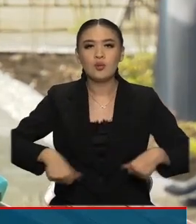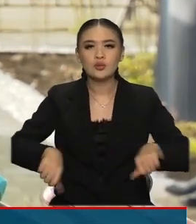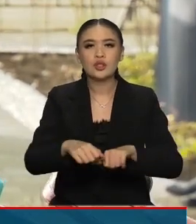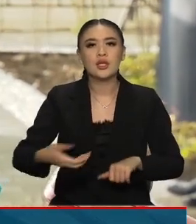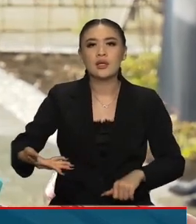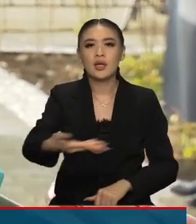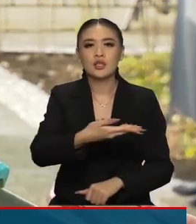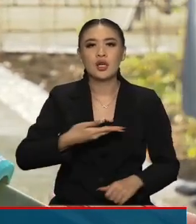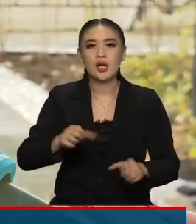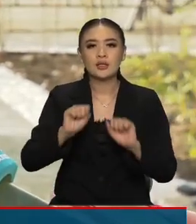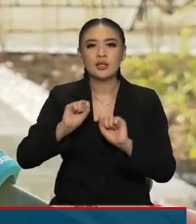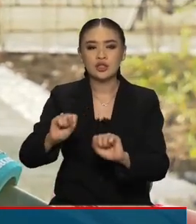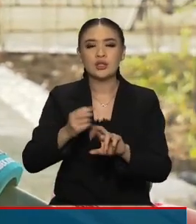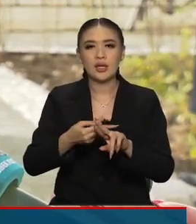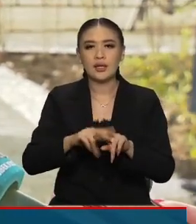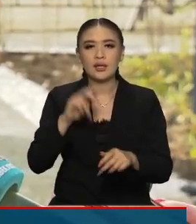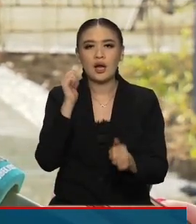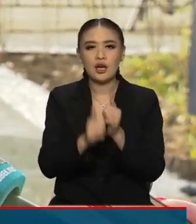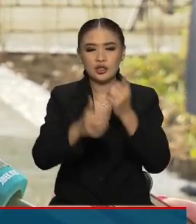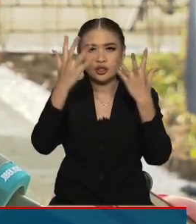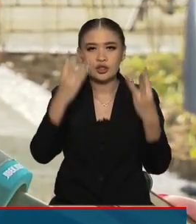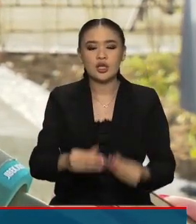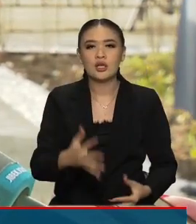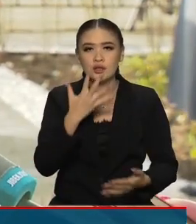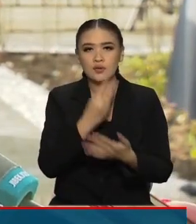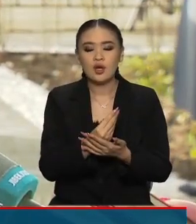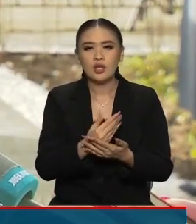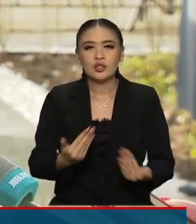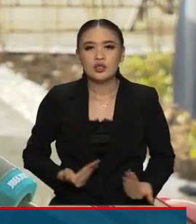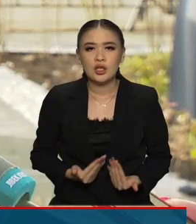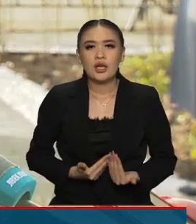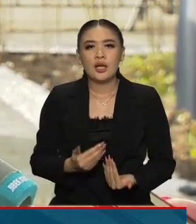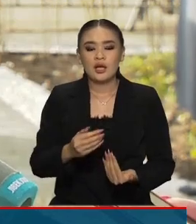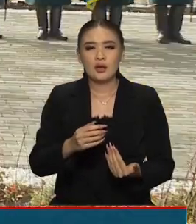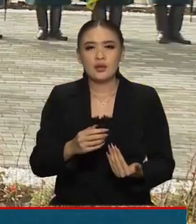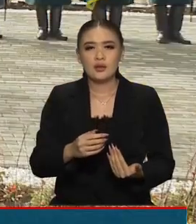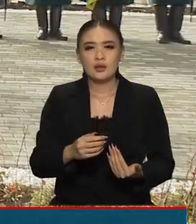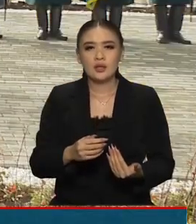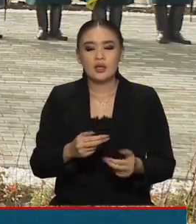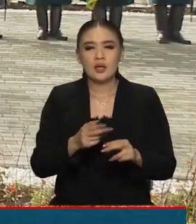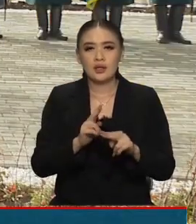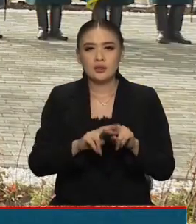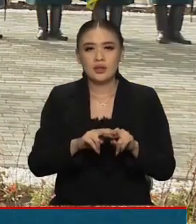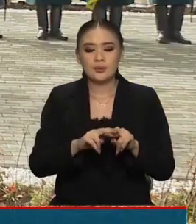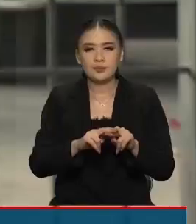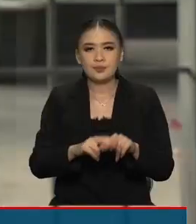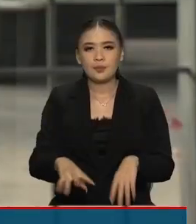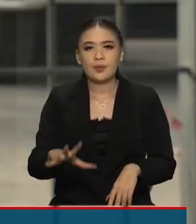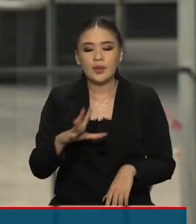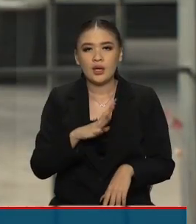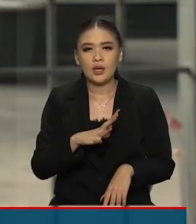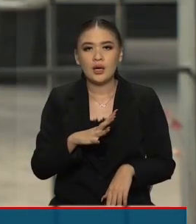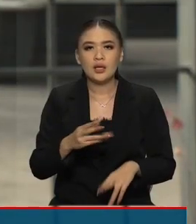наших защитников, которые каждый день подвергают свою жизнь, спасая, защищая. Памятник установлен на